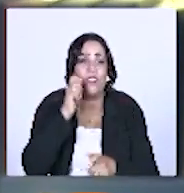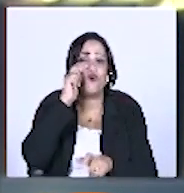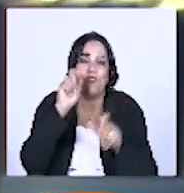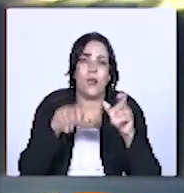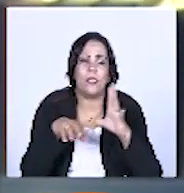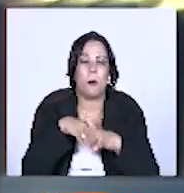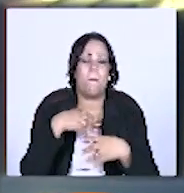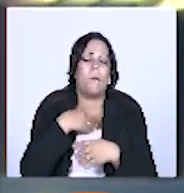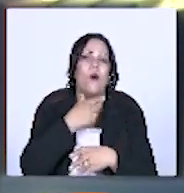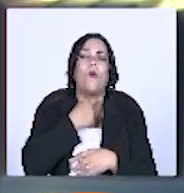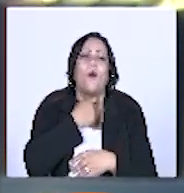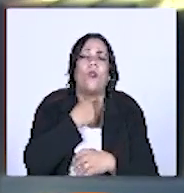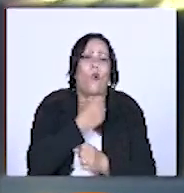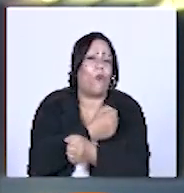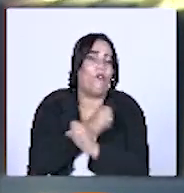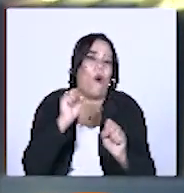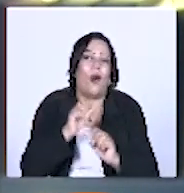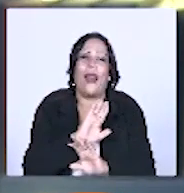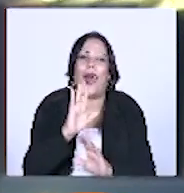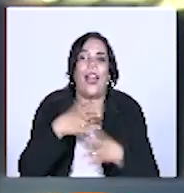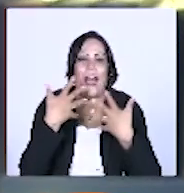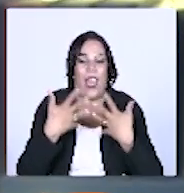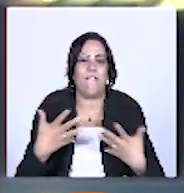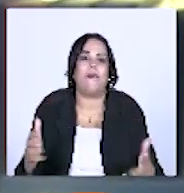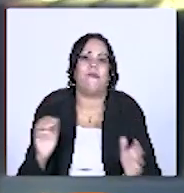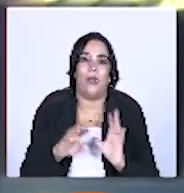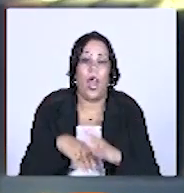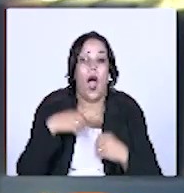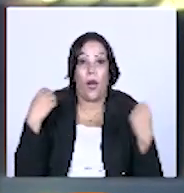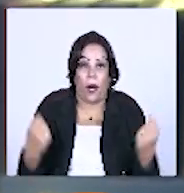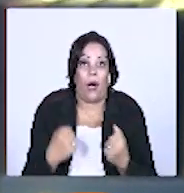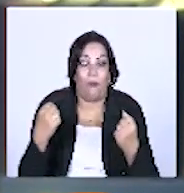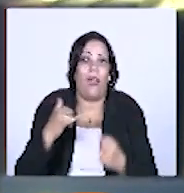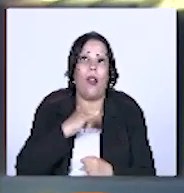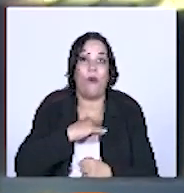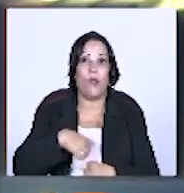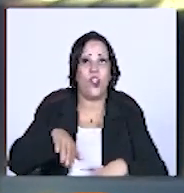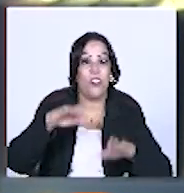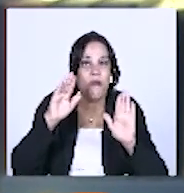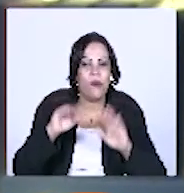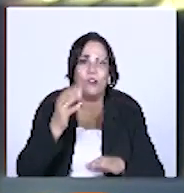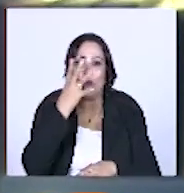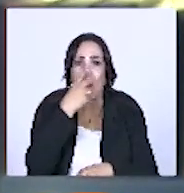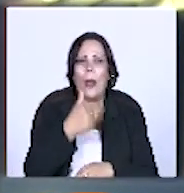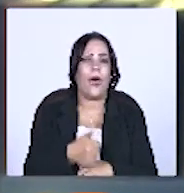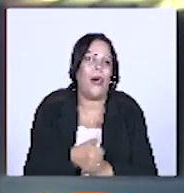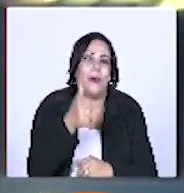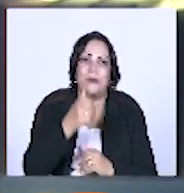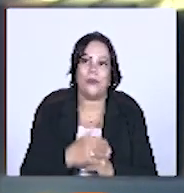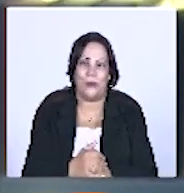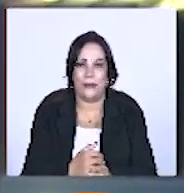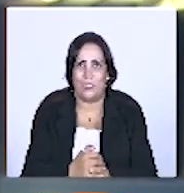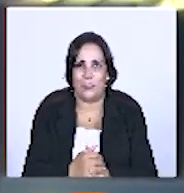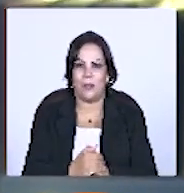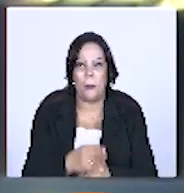يخرج من الاستريس ده حاول دايما ان احنا يبقى عندنا صوره ايجابيه